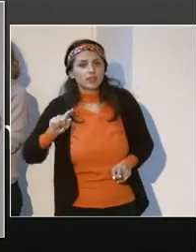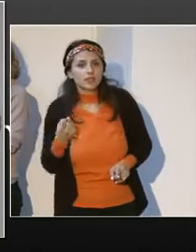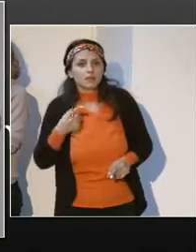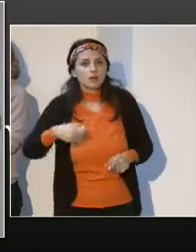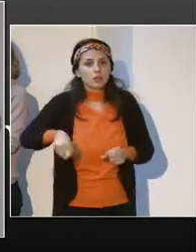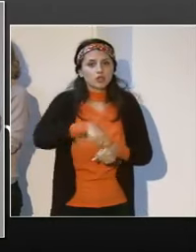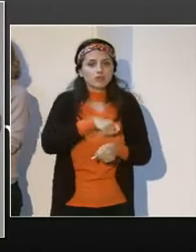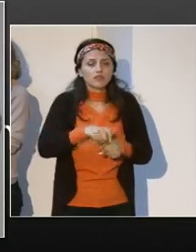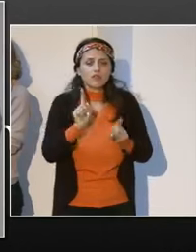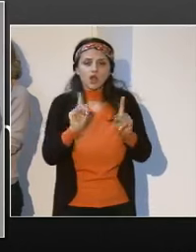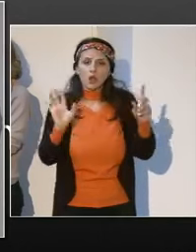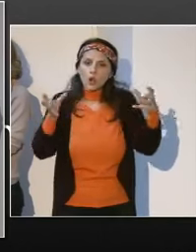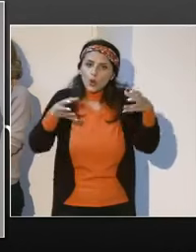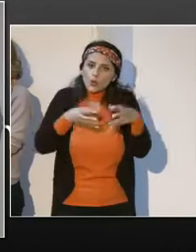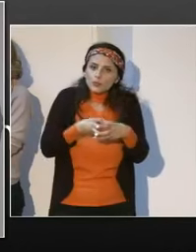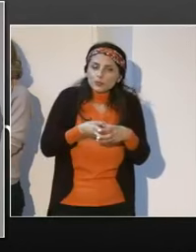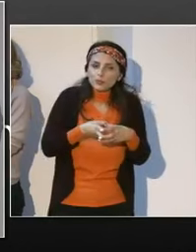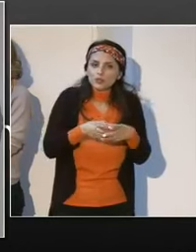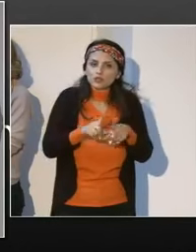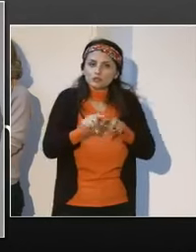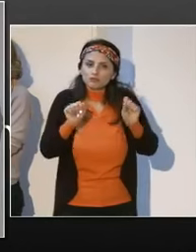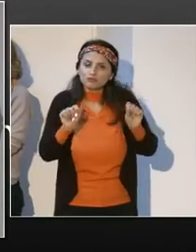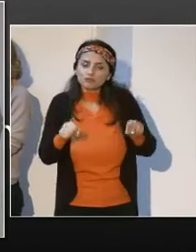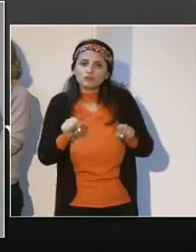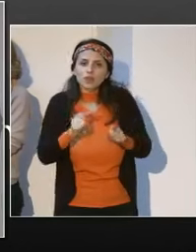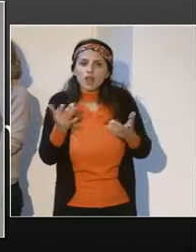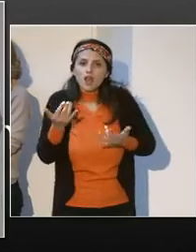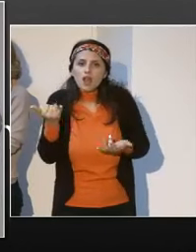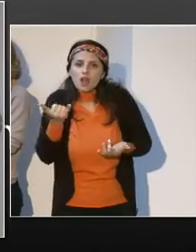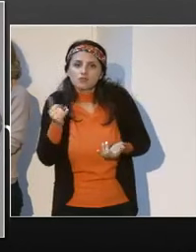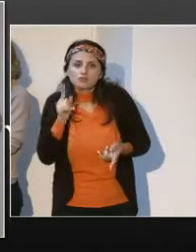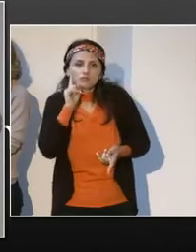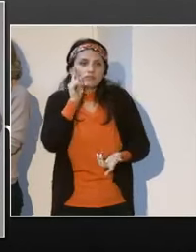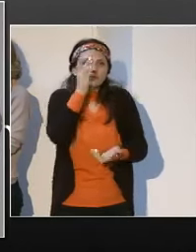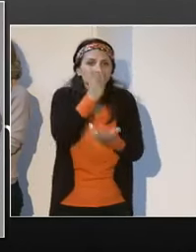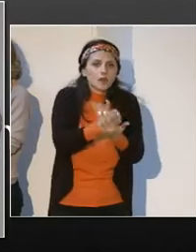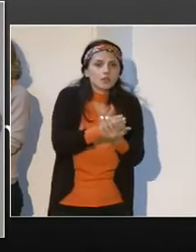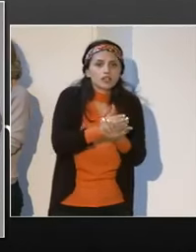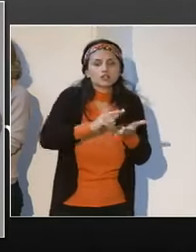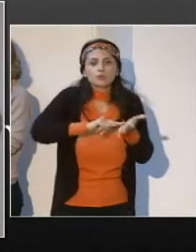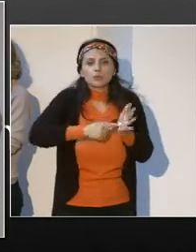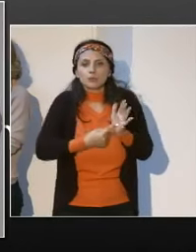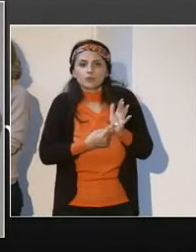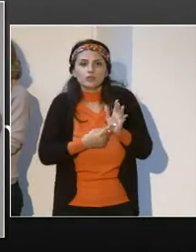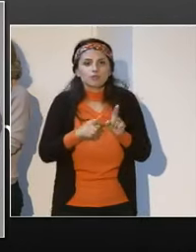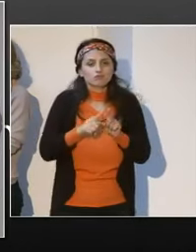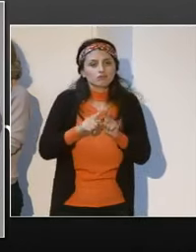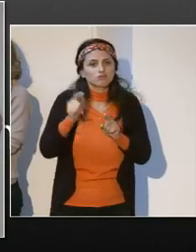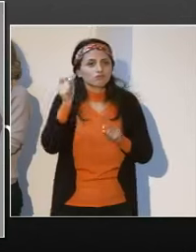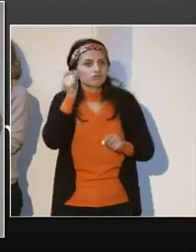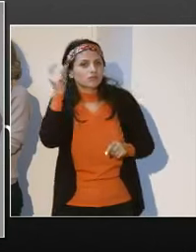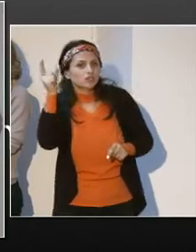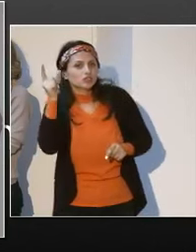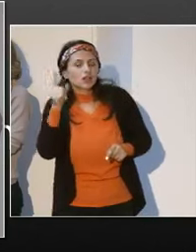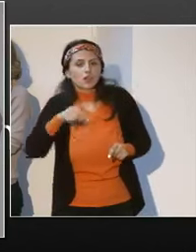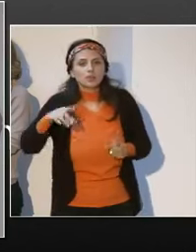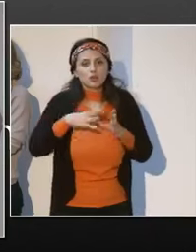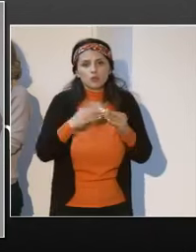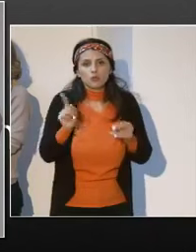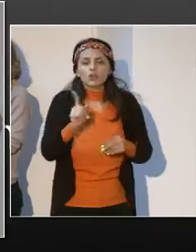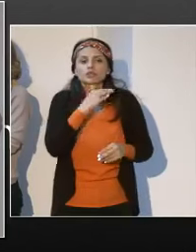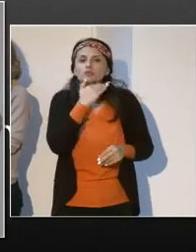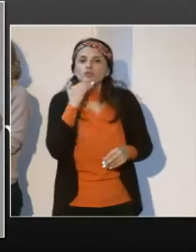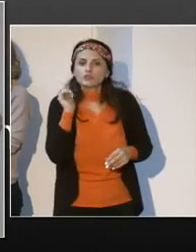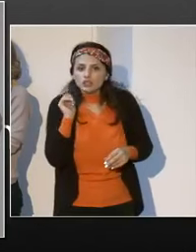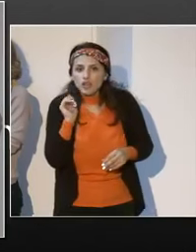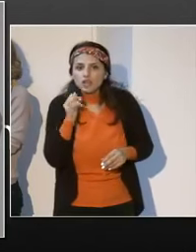comuna si un țară care Stabilește principiile de zi tu ce analizarii din Romania Nu este suficient să